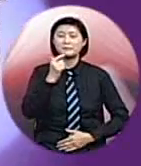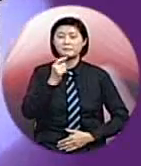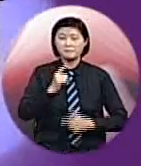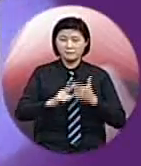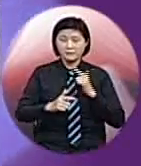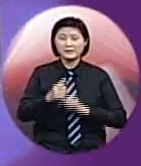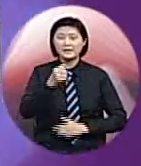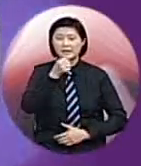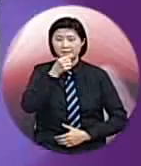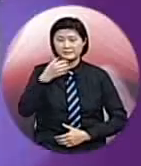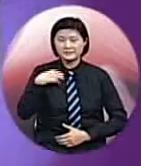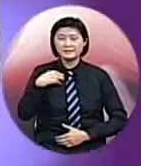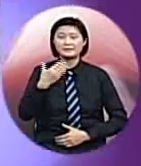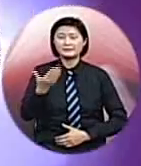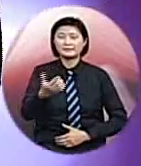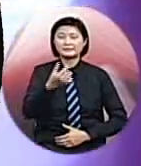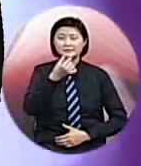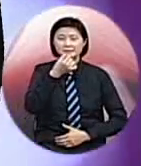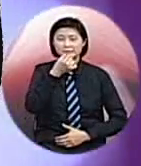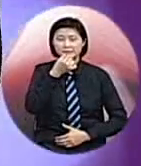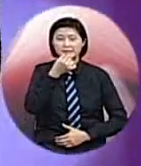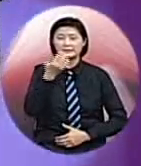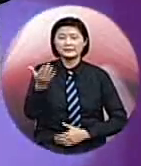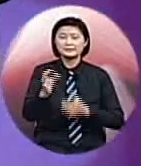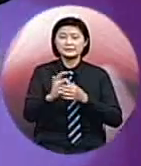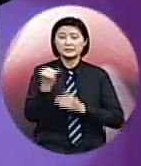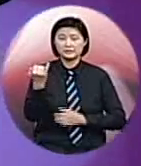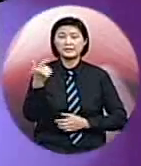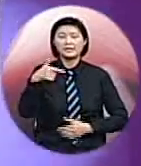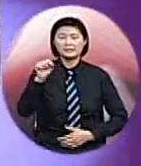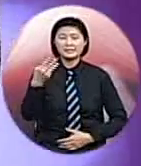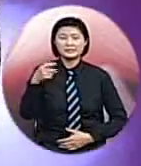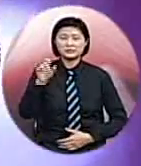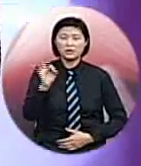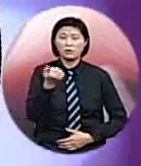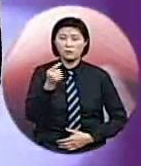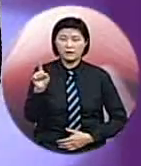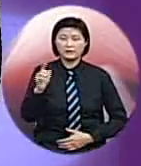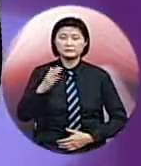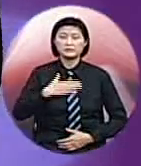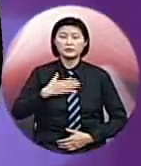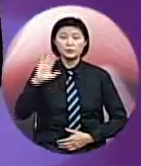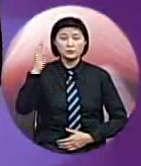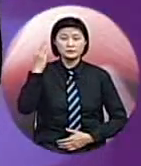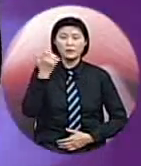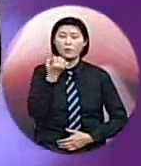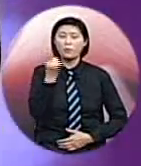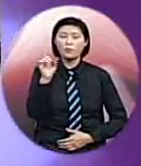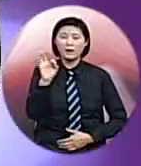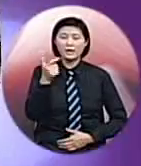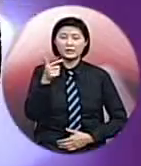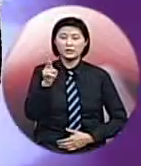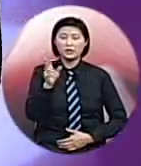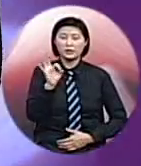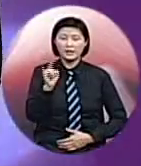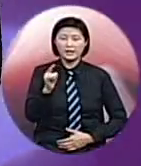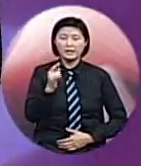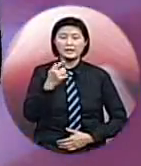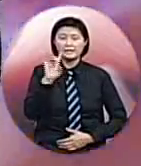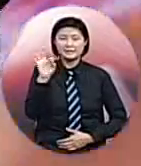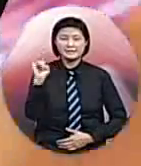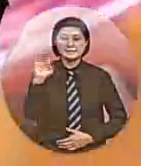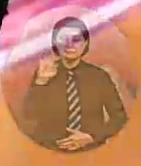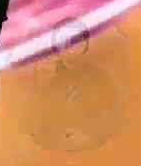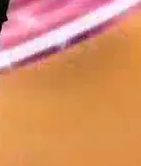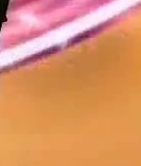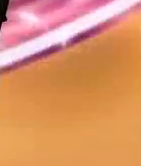MC 휘파람, 당신의 하자를 부르고 있는 가수 길정하고요. 네, 저는 요즘에 왕년회를 부르고 있는 이부영입니다. 여러분